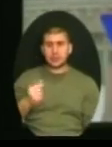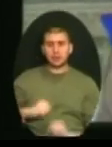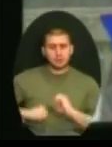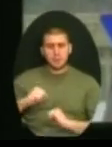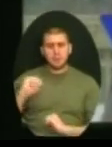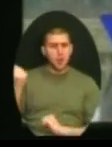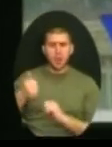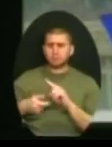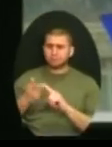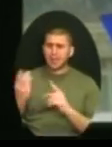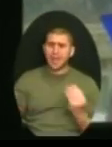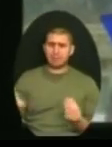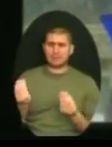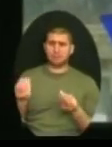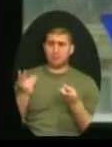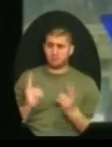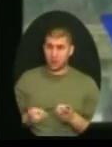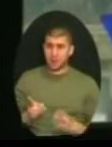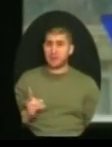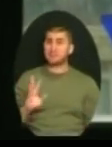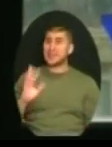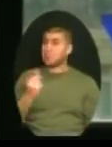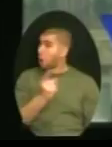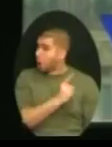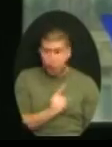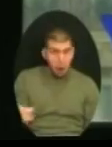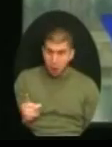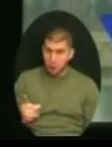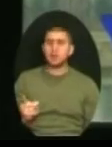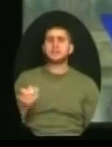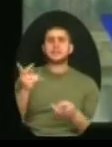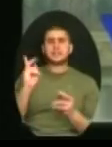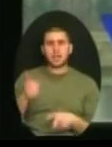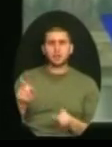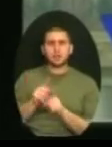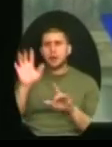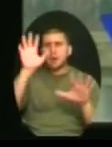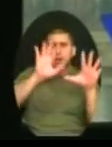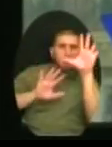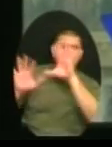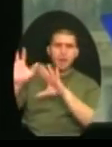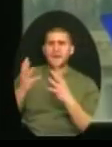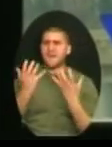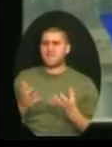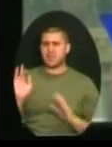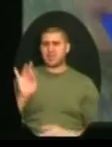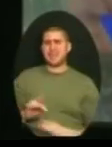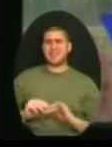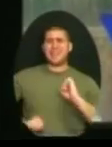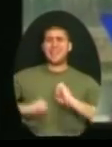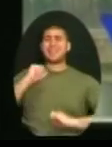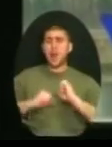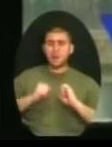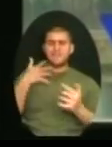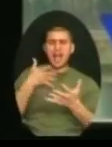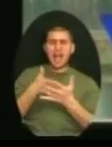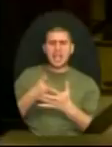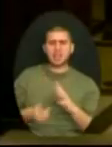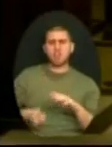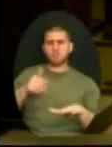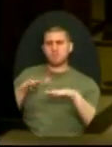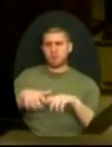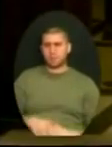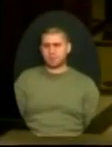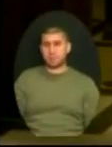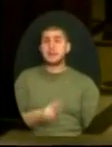בכל האמצעים הנגזרים מכך. אך אם הדבר הוא לא נכון, יש כאן עננה כבדה כנגד ההתנהלות בחקירת ראש